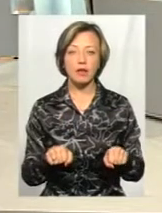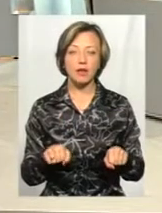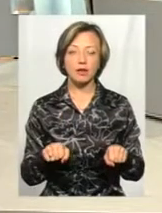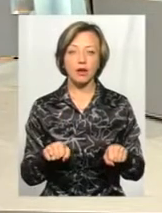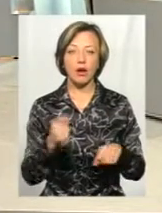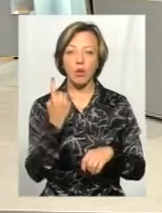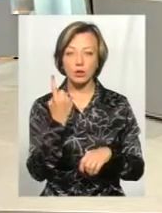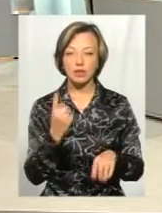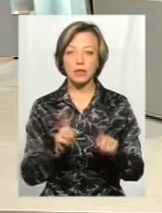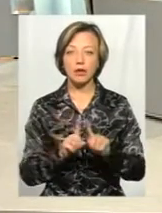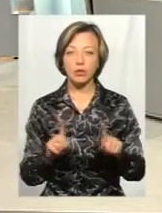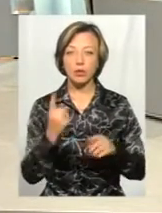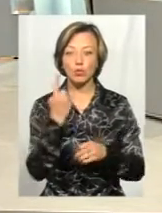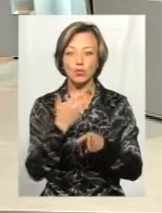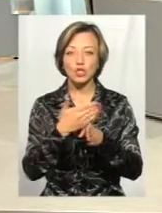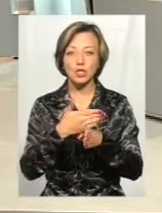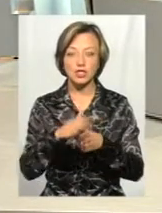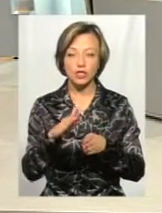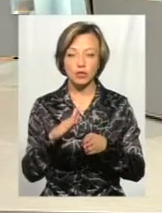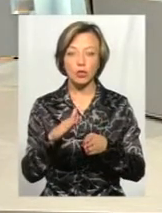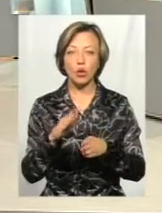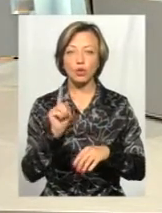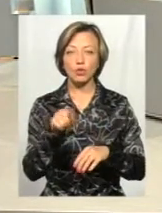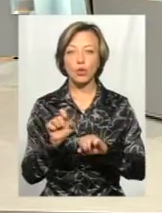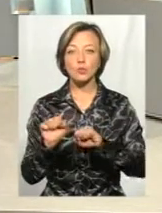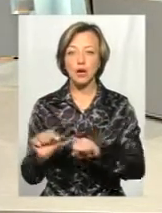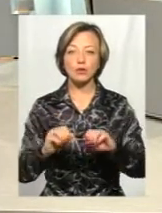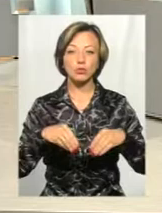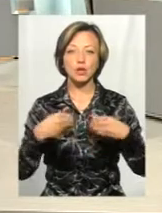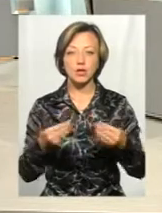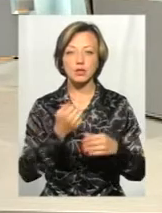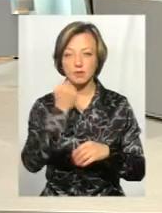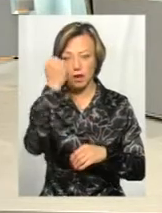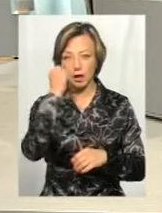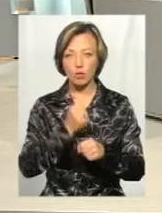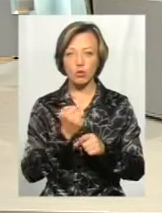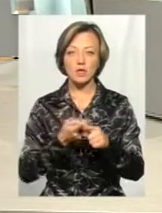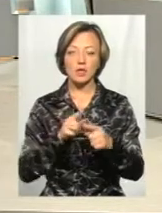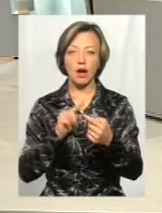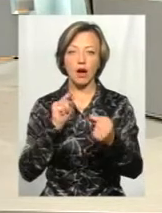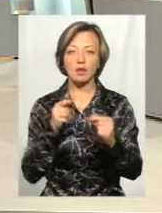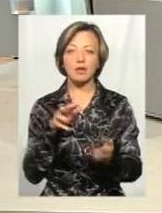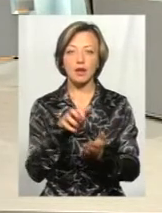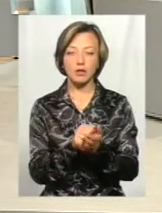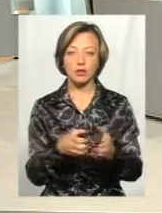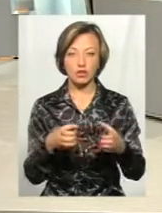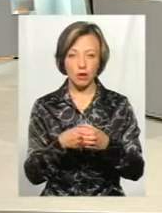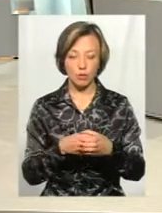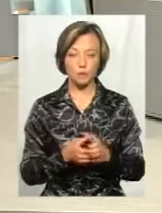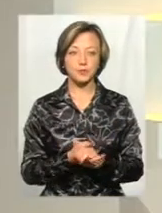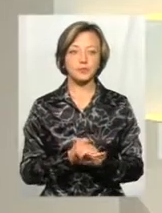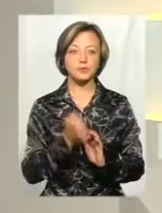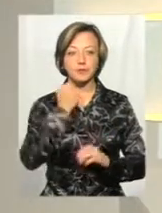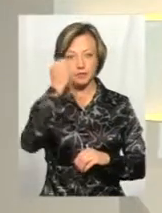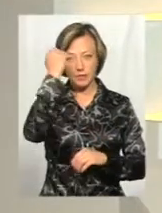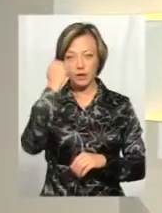елемент, один елемент, одну частичку того захисту надати завдяки роботі цього антирейдерського штабу. Дякую, пане Андрій. Я